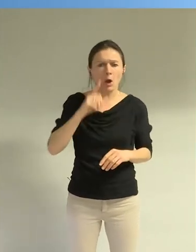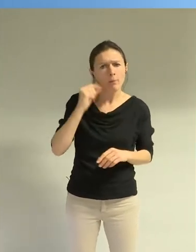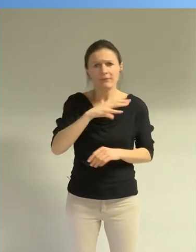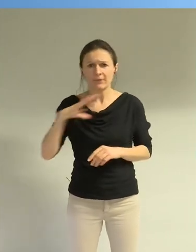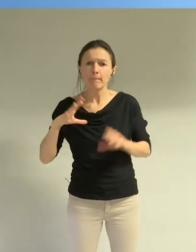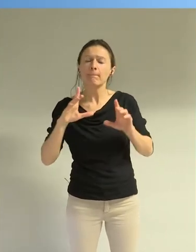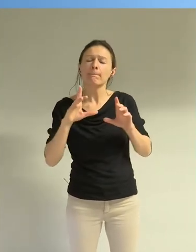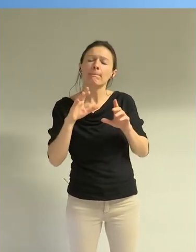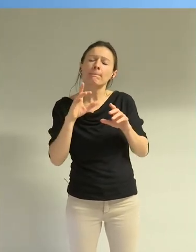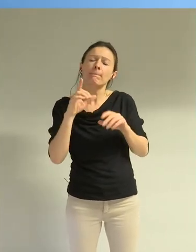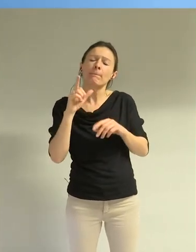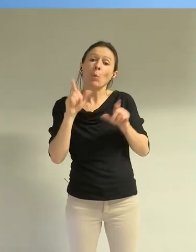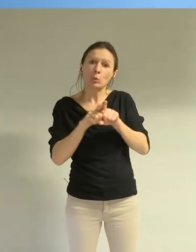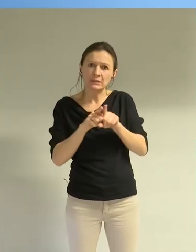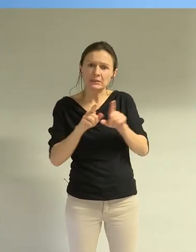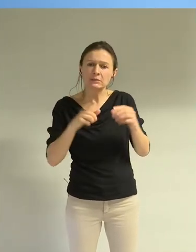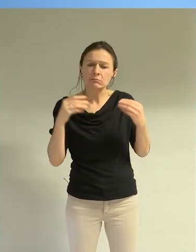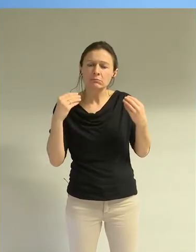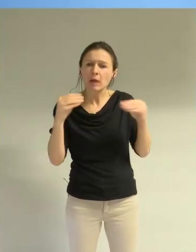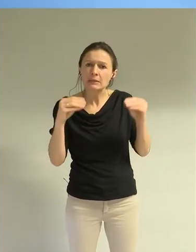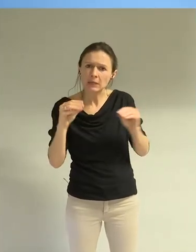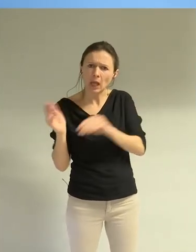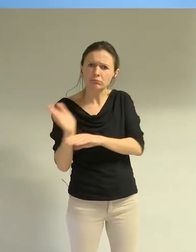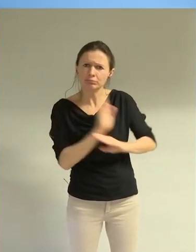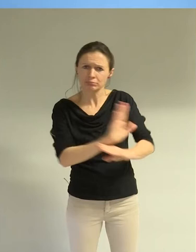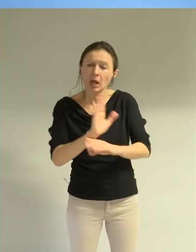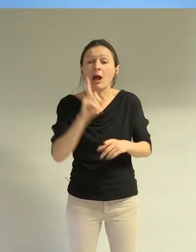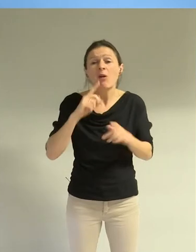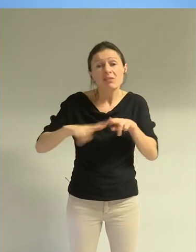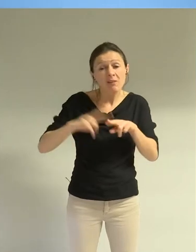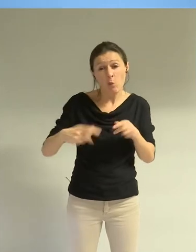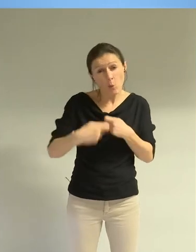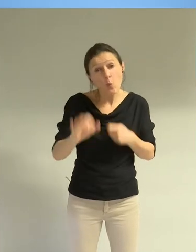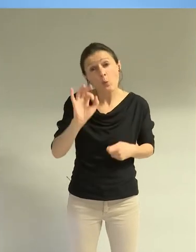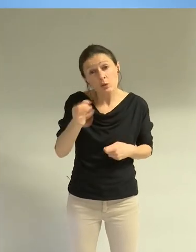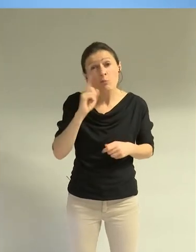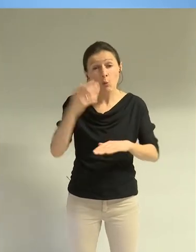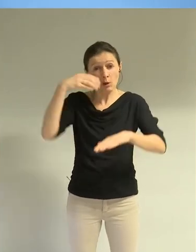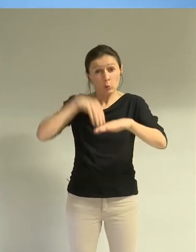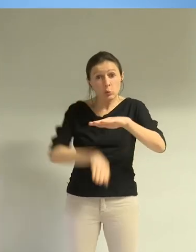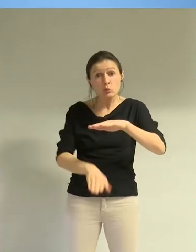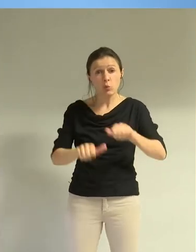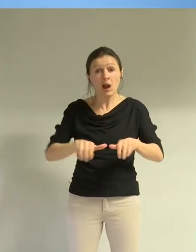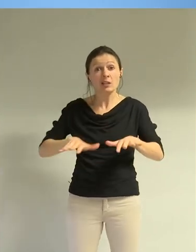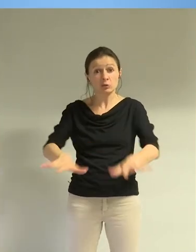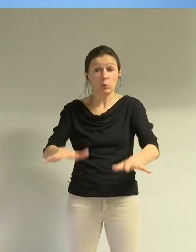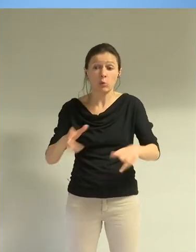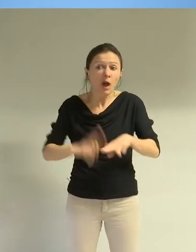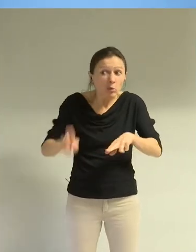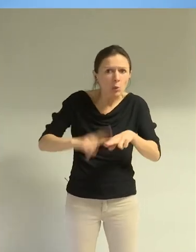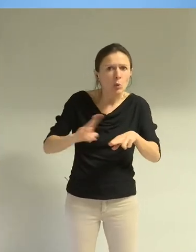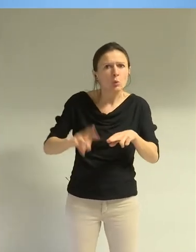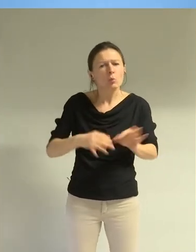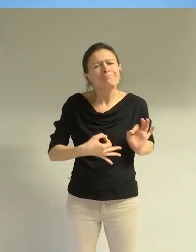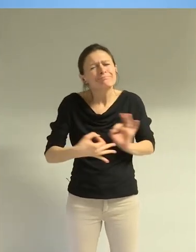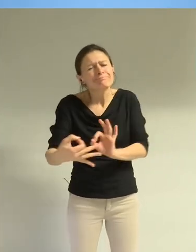c'est vrai surtout lorsqu'il s'agit de rénover des réseaux qu'ils sont sous entretenu depuis des décennies